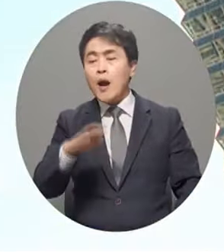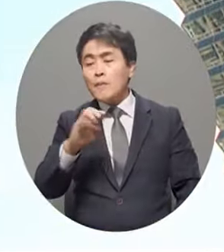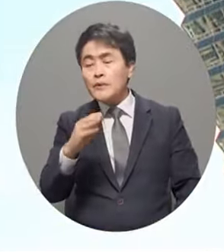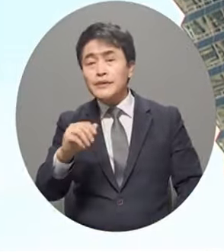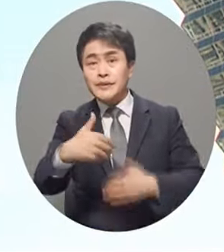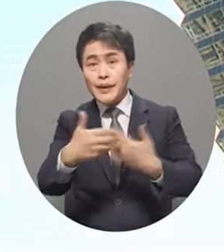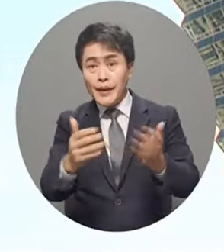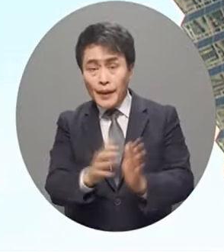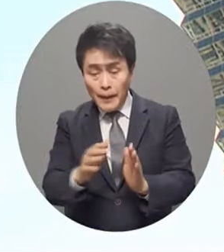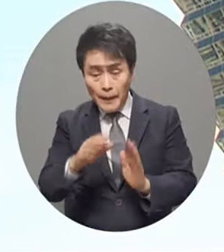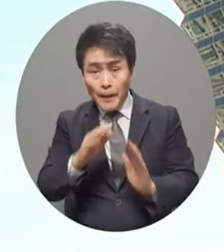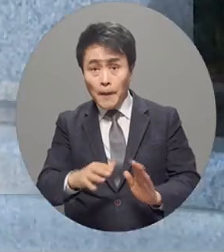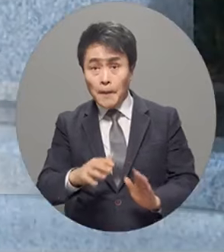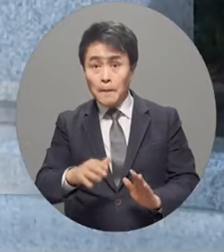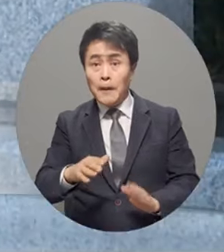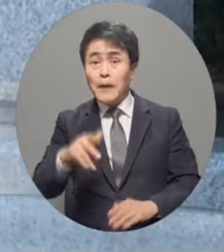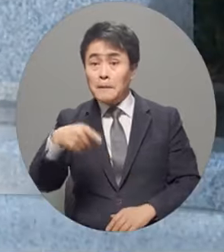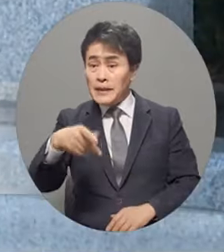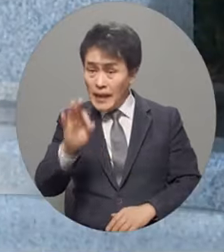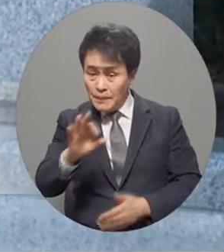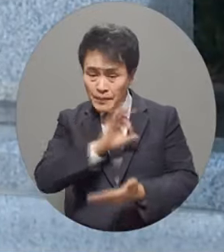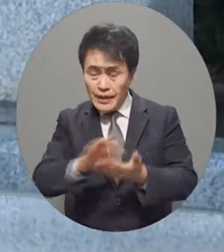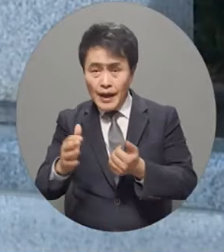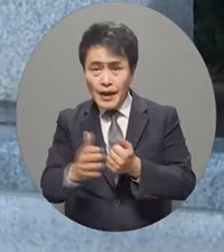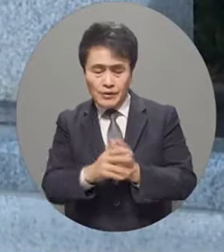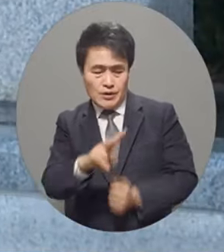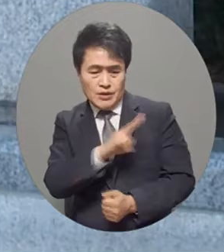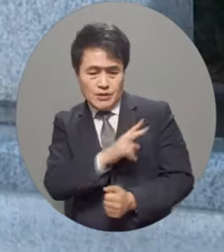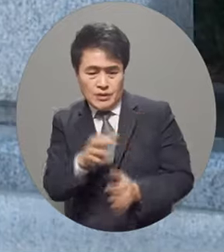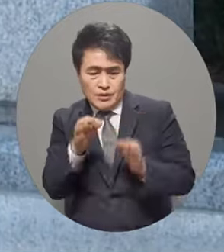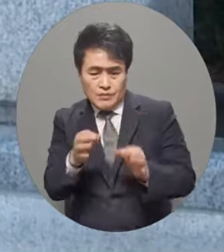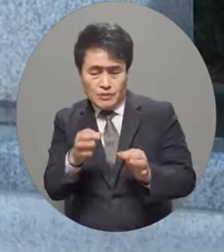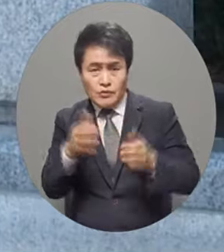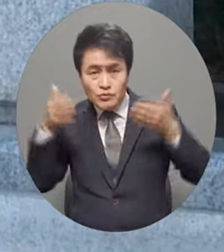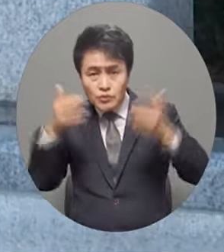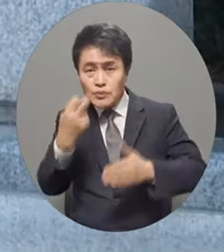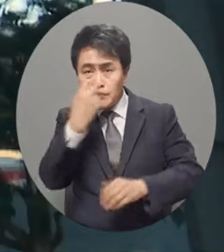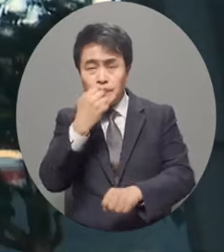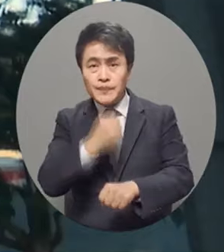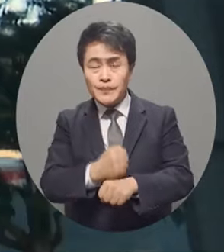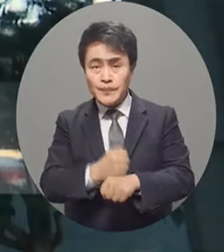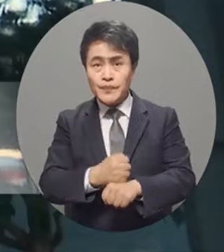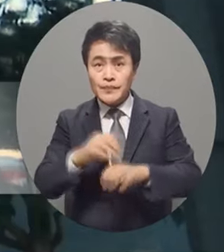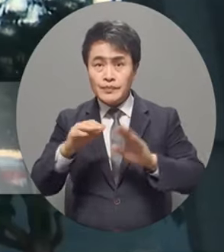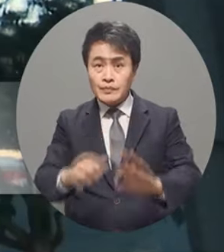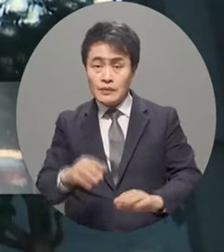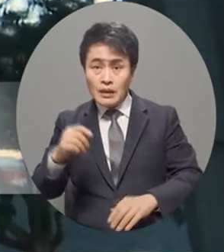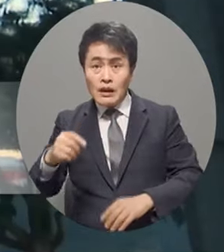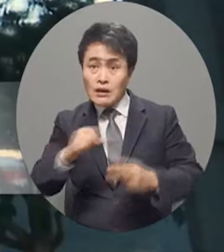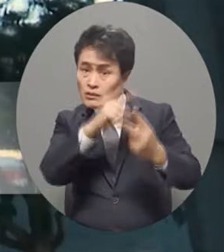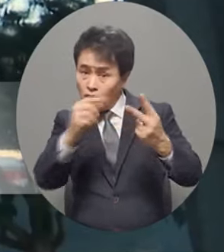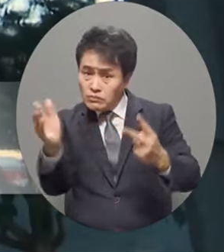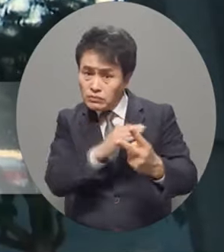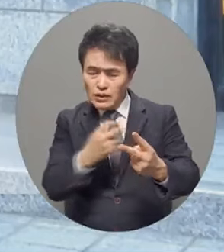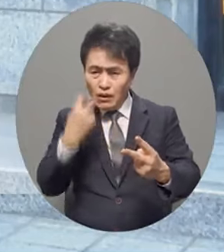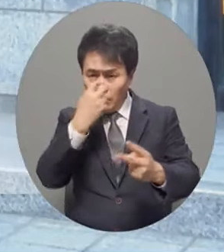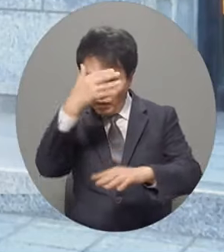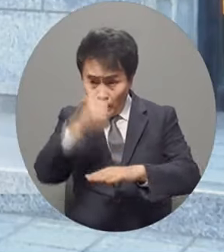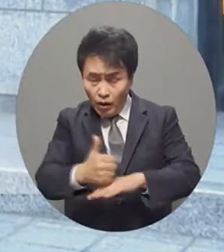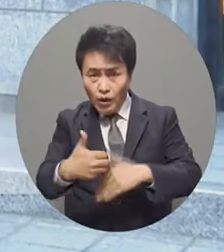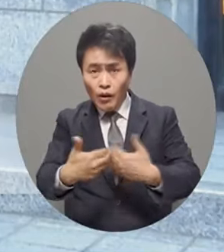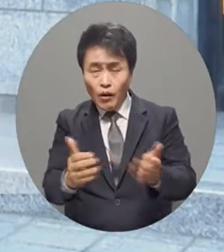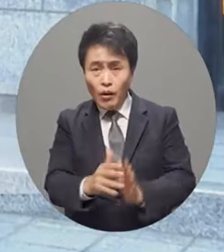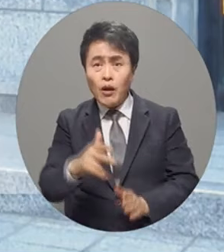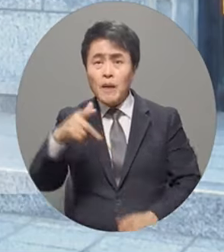미착공 PF를 주로 취급하는 제2금융권을 집중 조사하기로 했습니다. 다음 달부터 진행되는 결산검사에서 PF